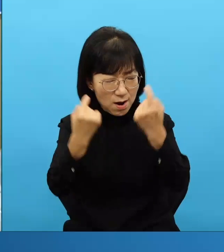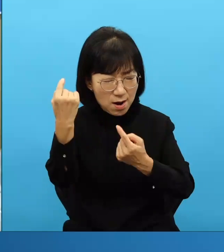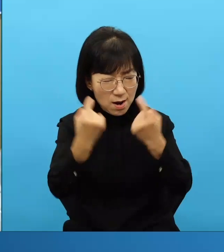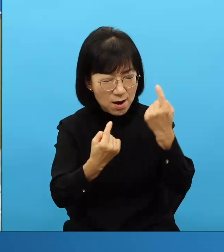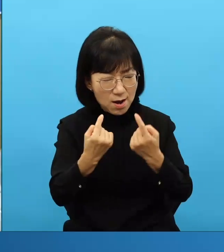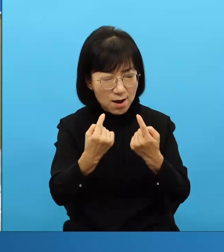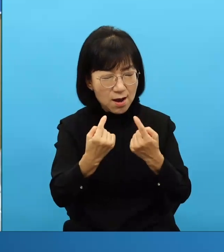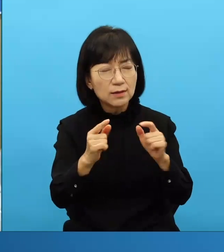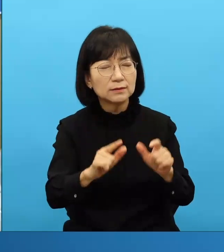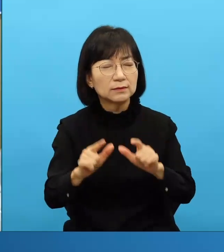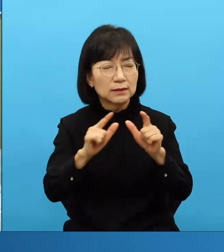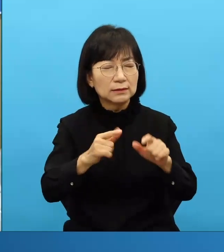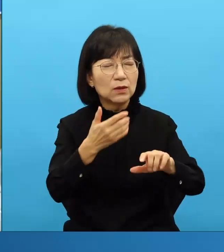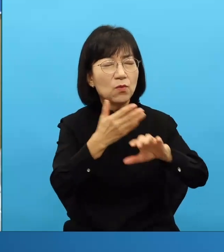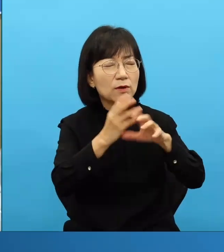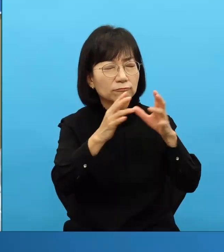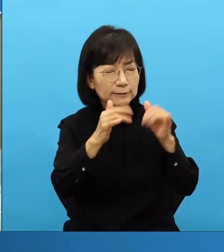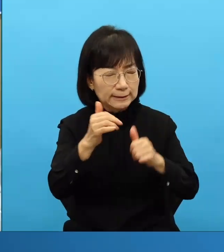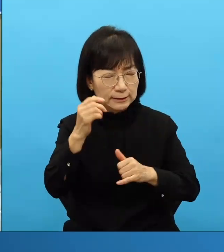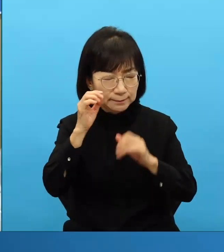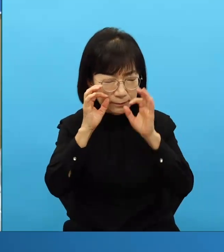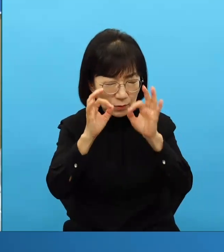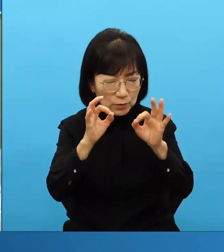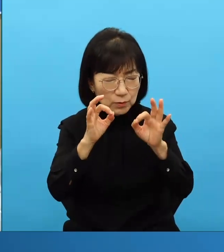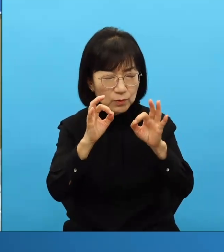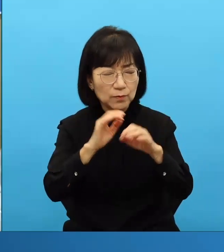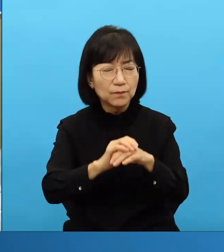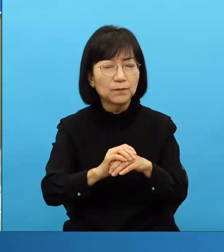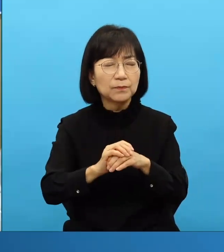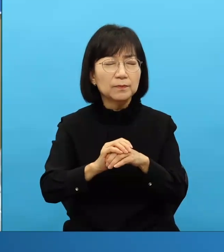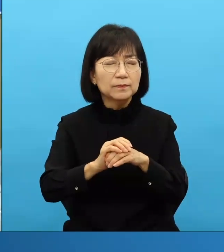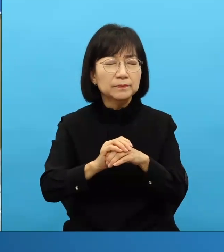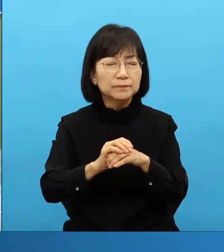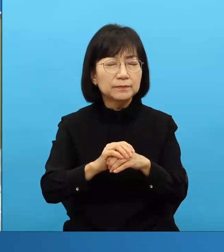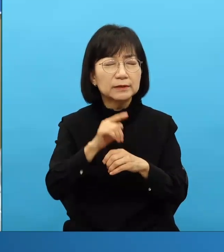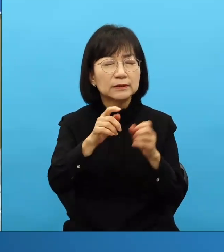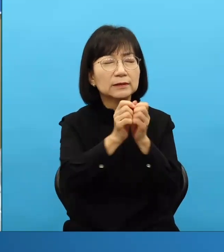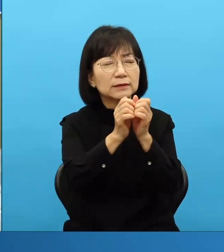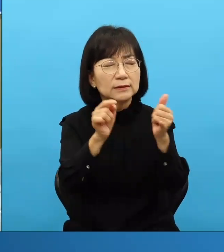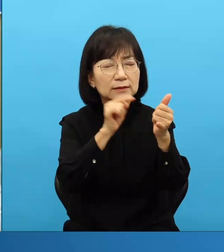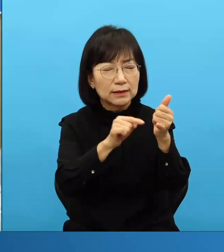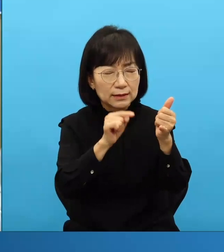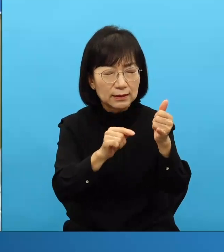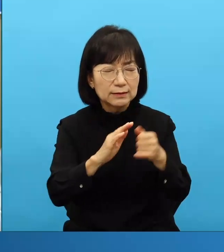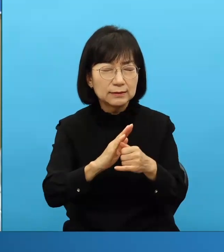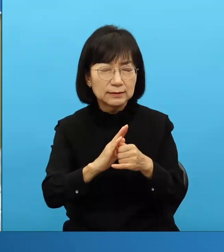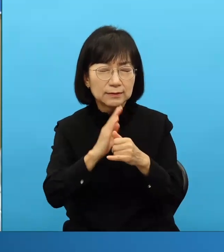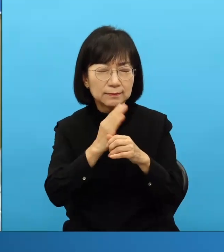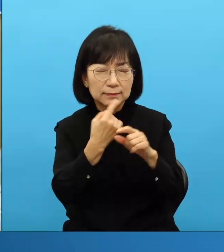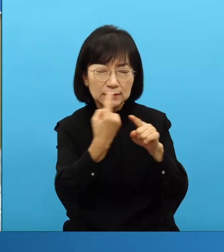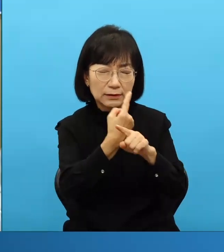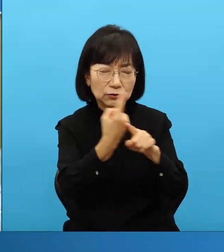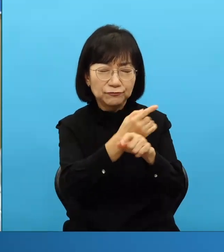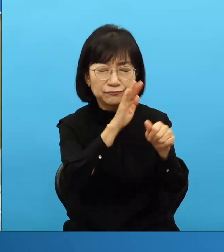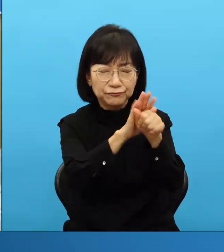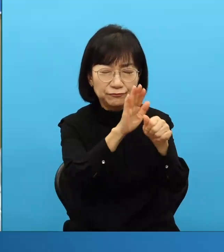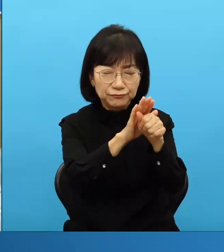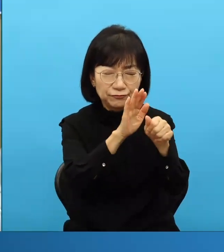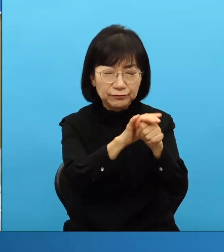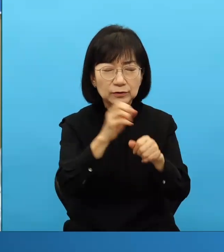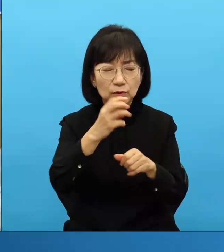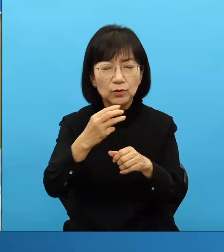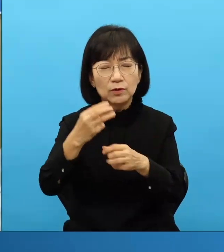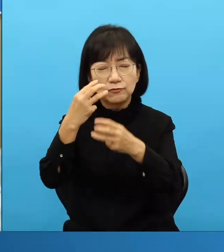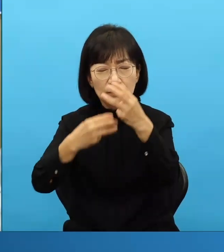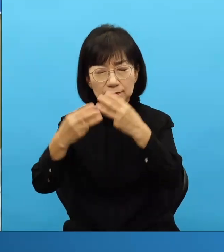그들에게 237의 언약을 기도를 통해 참된 치유를 렘넌트와 TCK를 영적 서밋으로 세워 그